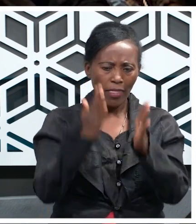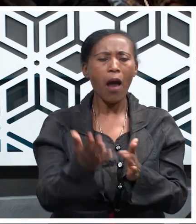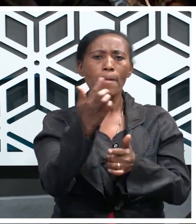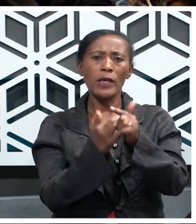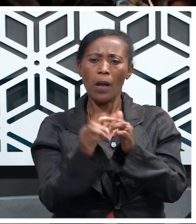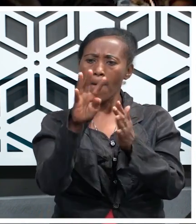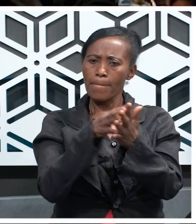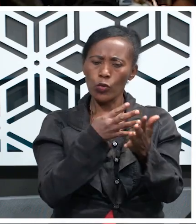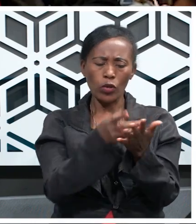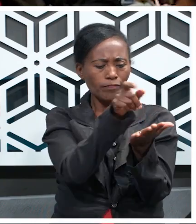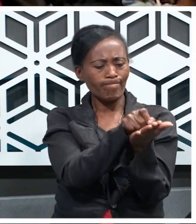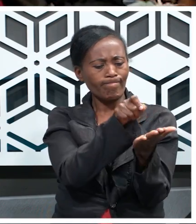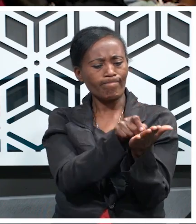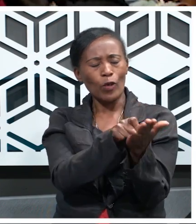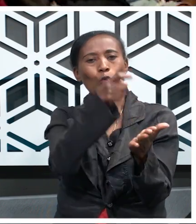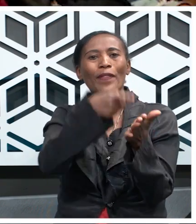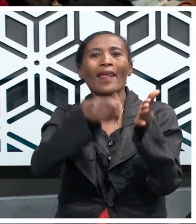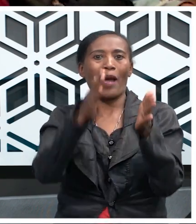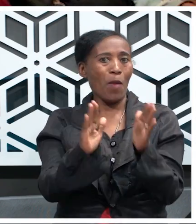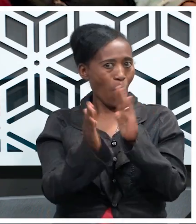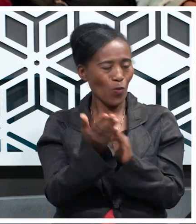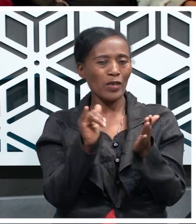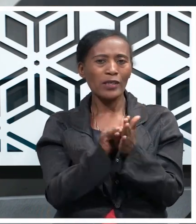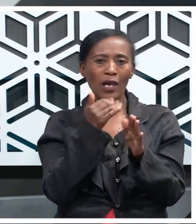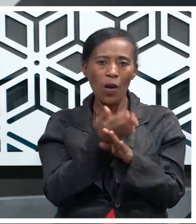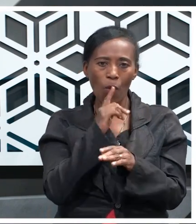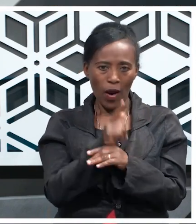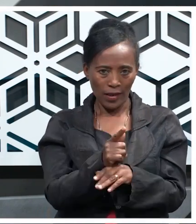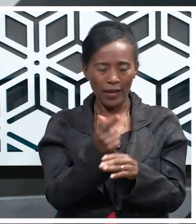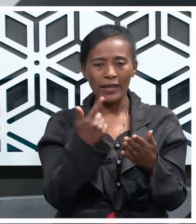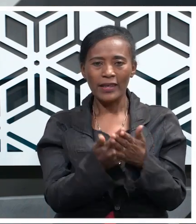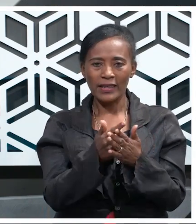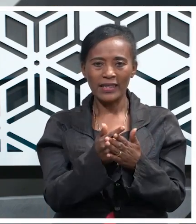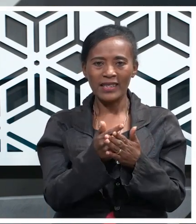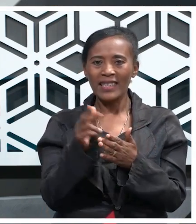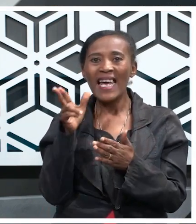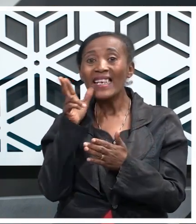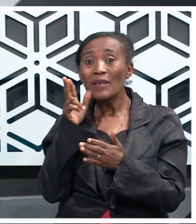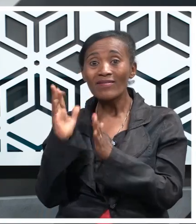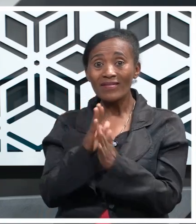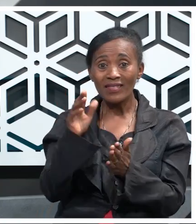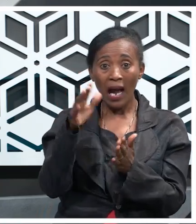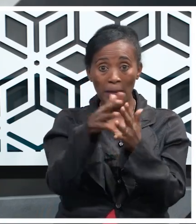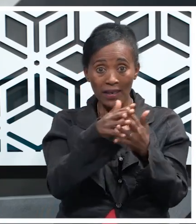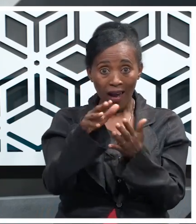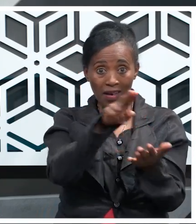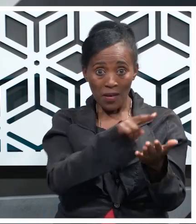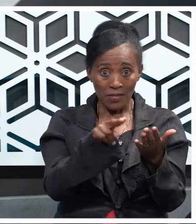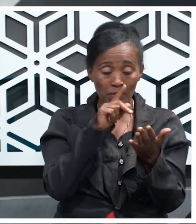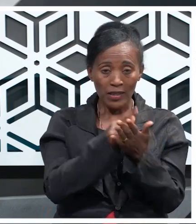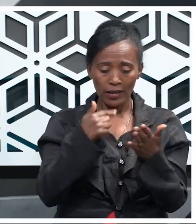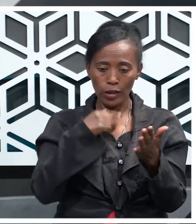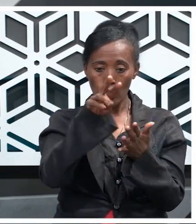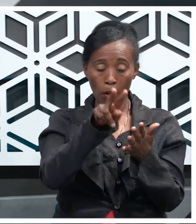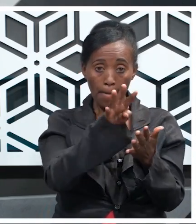ነበር የመጡት። የዛኔ ፕሮግራሙን ዘገቡት፣ ሰክሰስ ሆነ። ከዛ ዩኤስ ኤምባሲ ነርግ ባያዘጋጁት ላይ ሞዴል ሆኜ